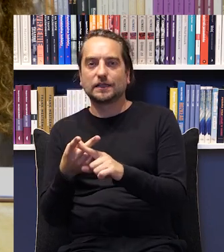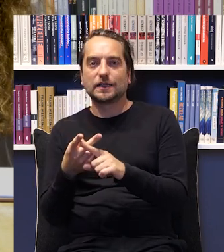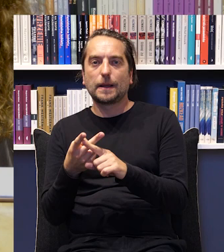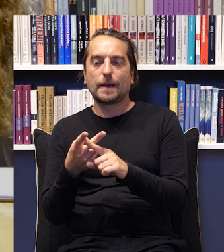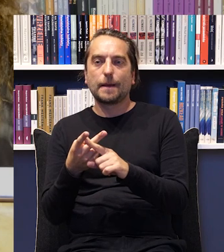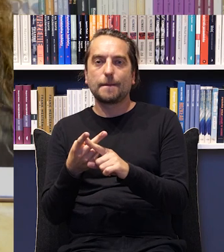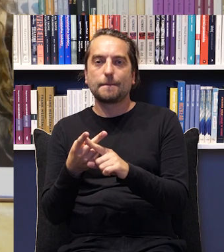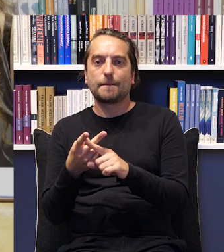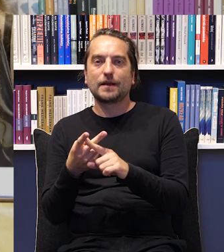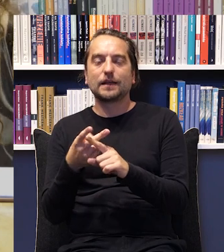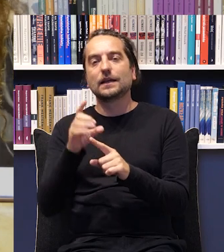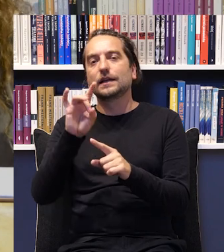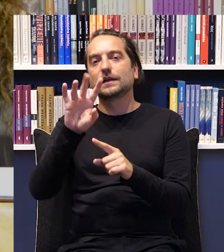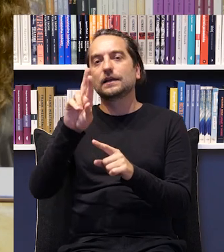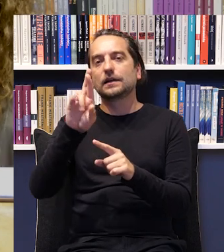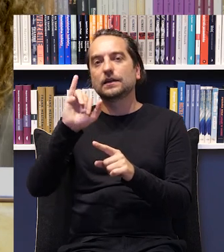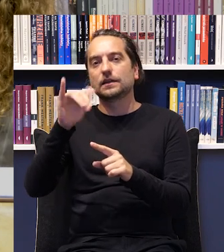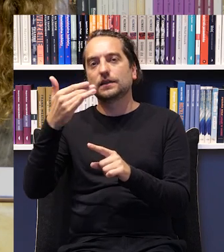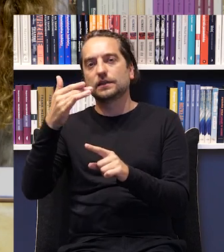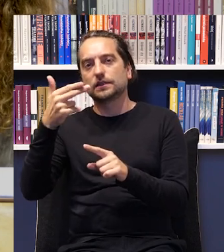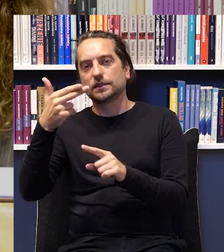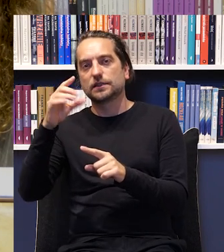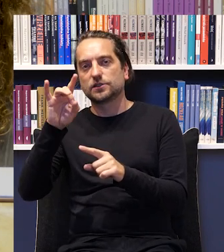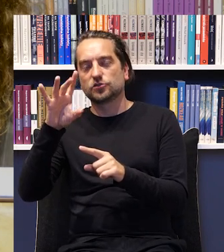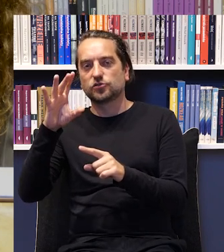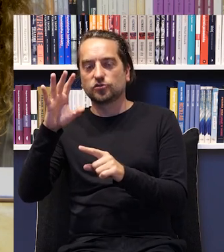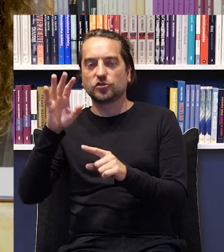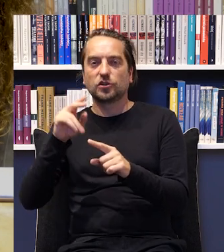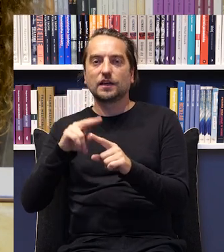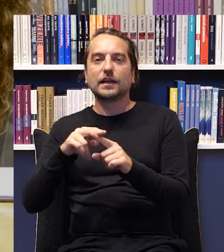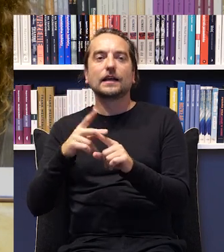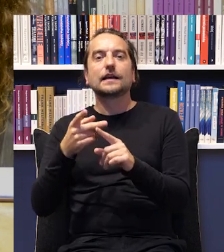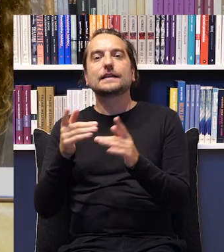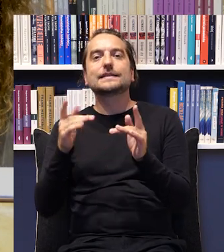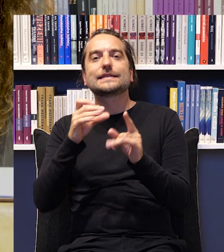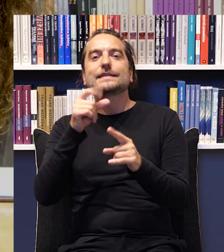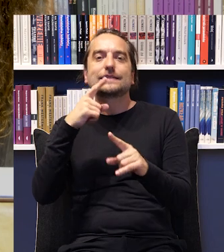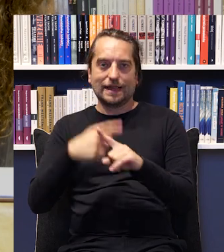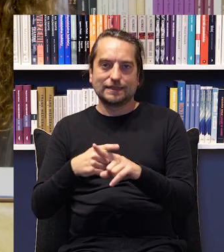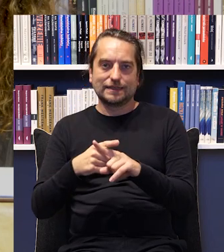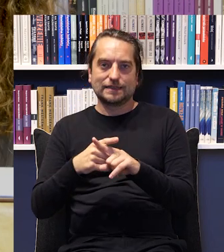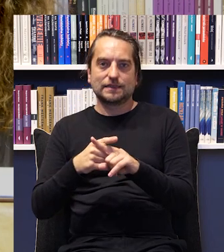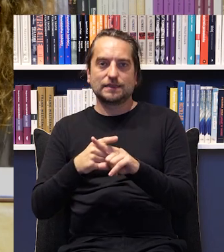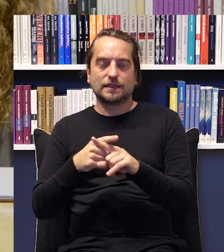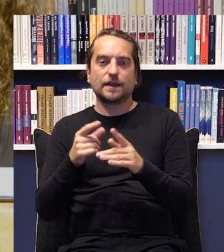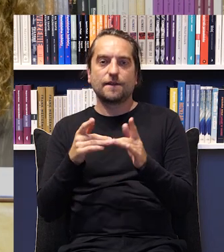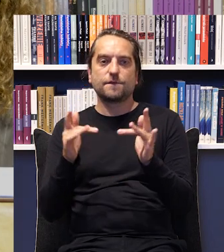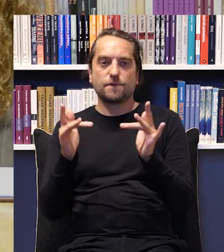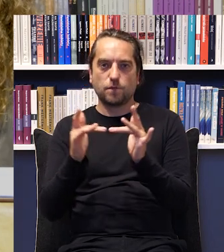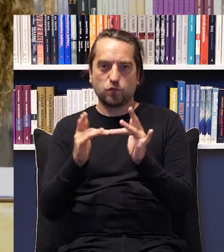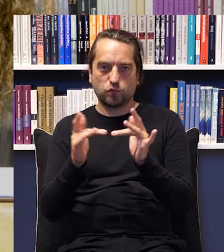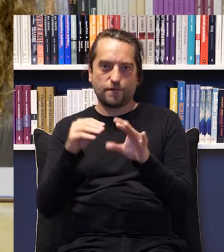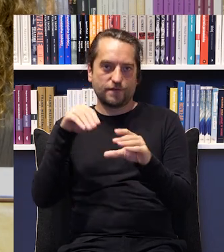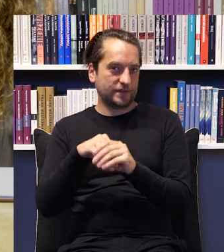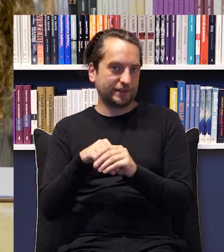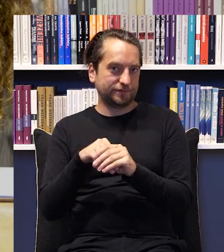słowa, nie cringe'owych scen łóżkowych. Co tobie się moim zdaniem udało tej pułapki uniknąć? Wiesz co, jest